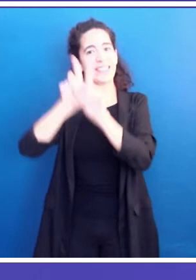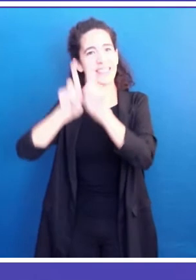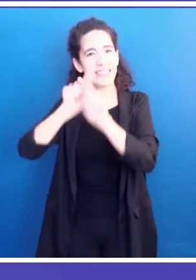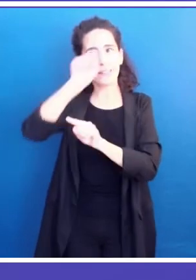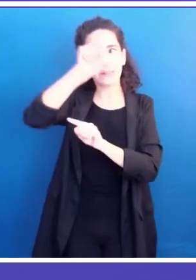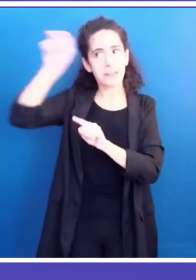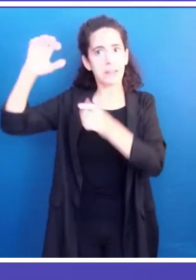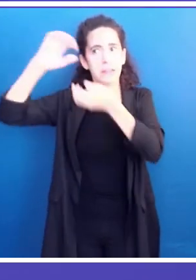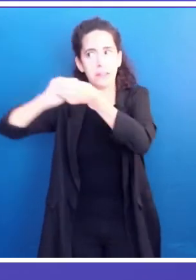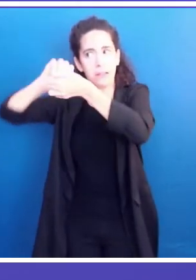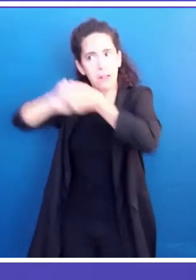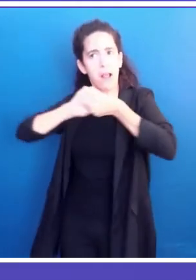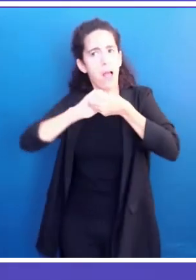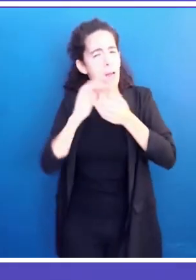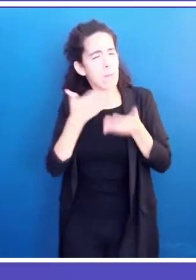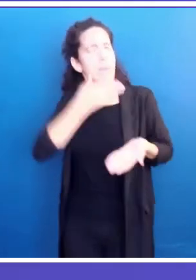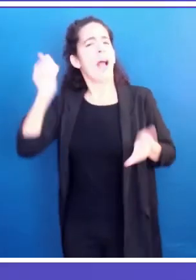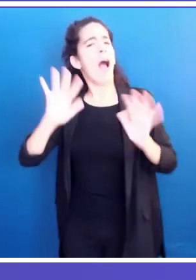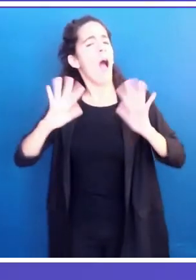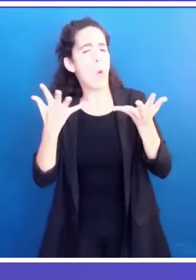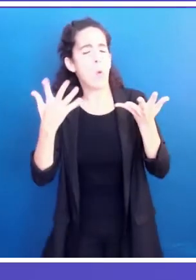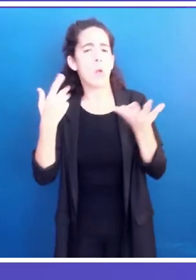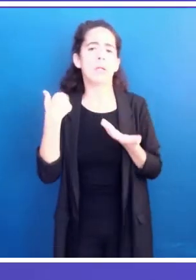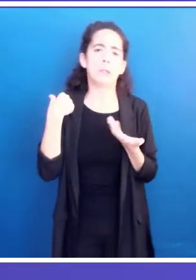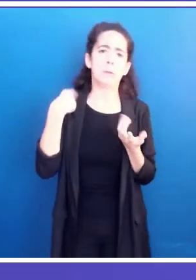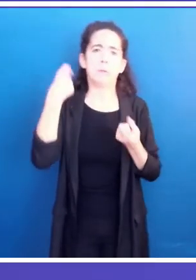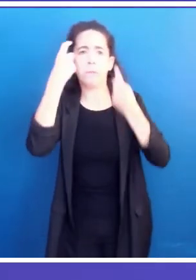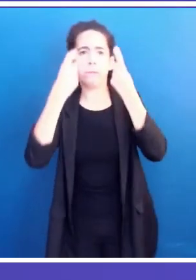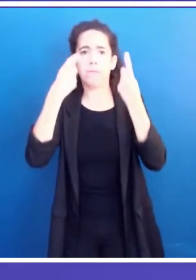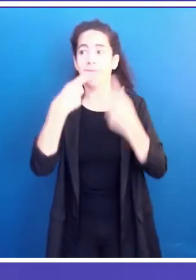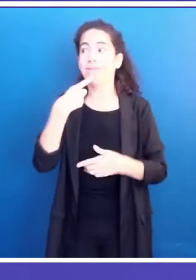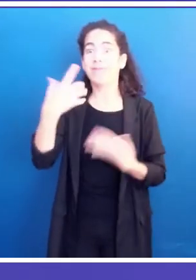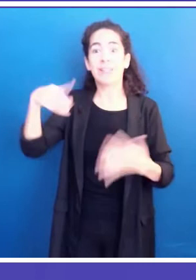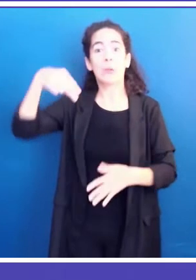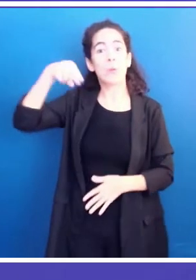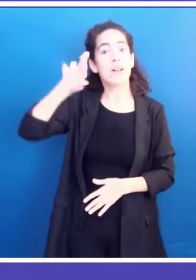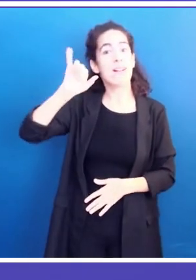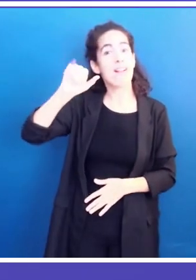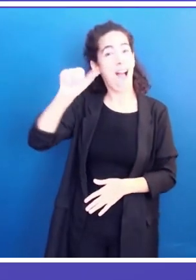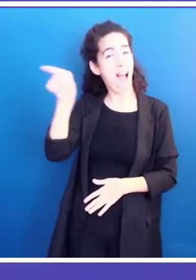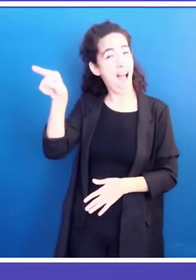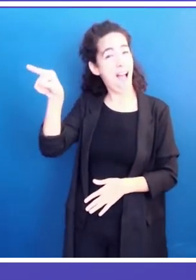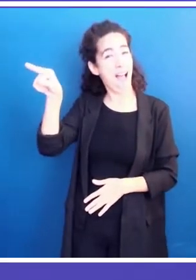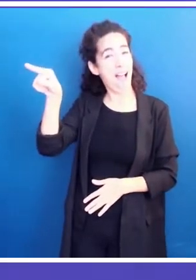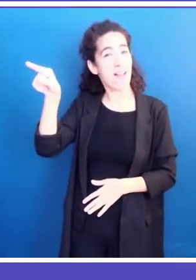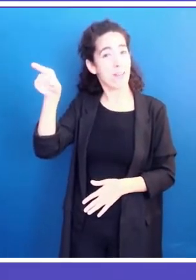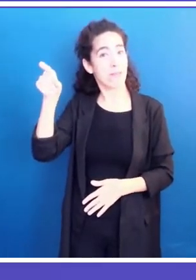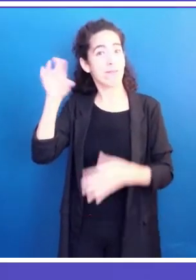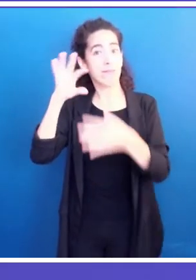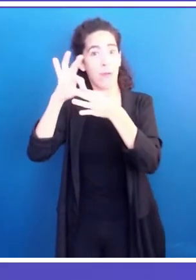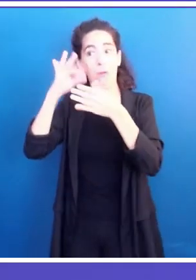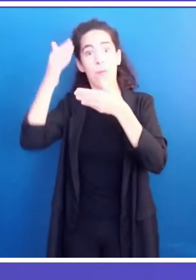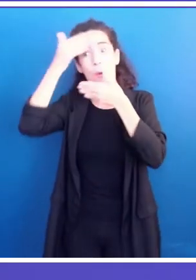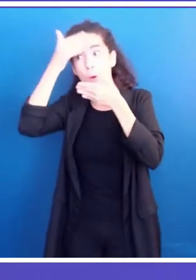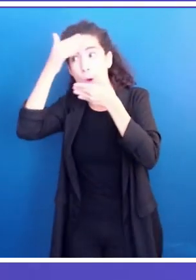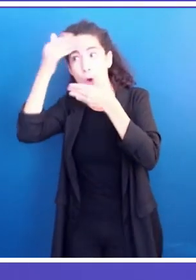العالمي بين المدن؟ يخال لي بأن ما ذكرته نادية أهم جدا،